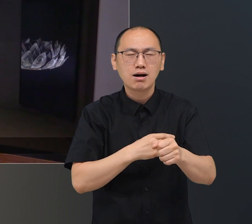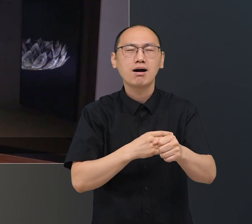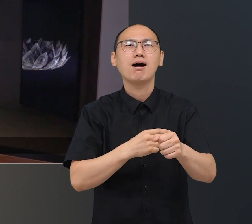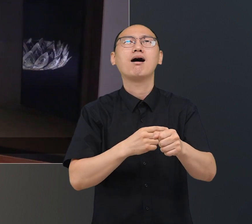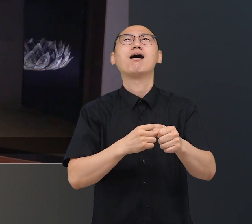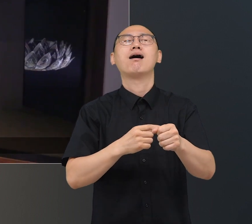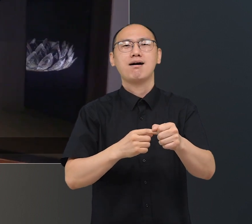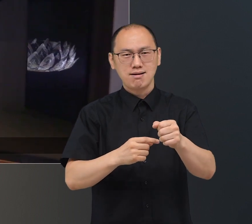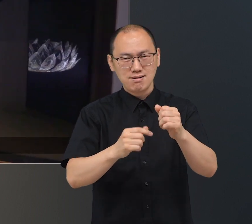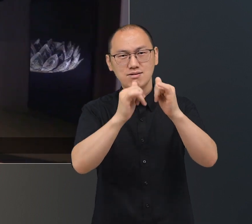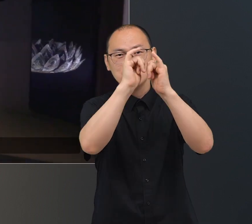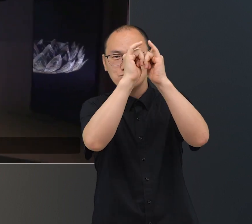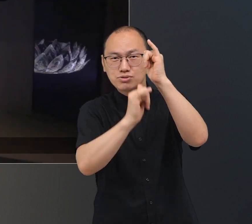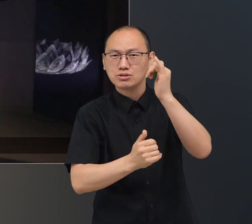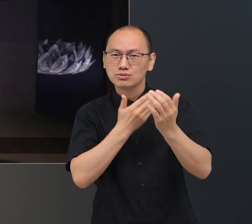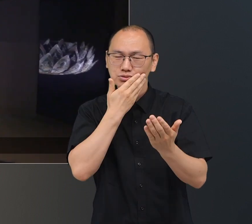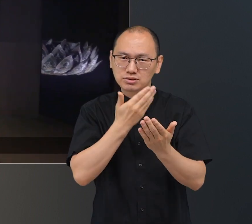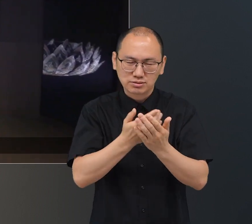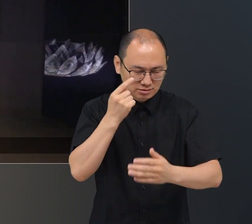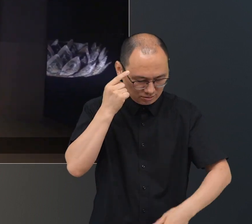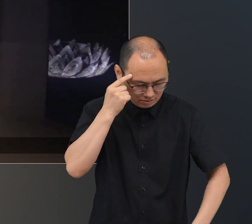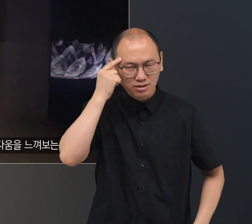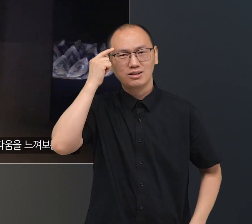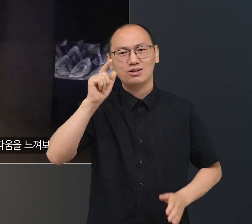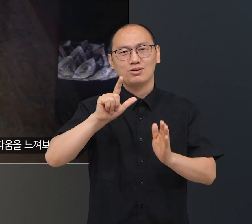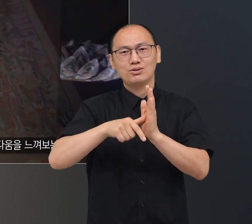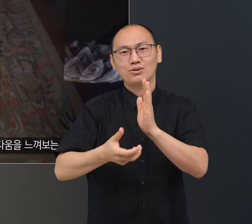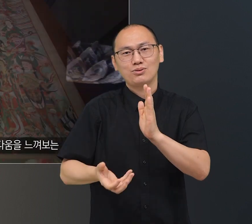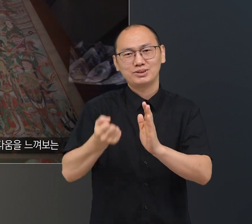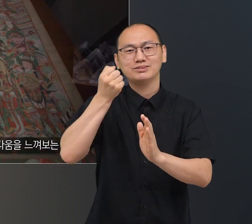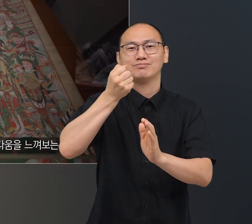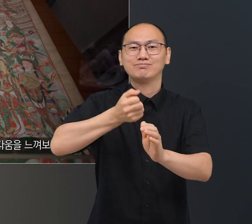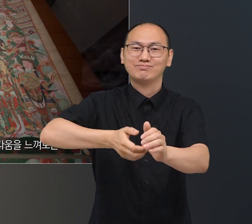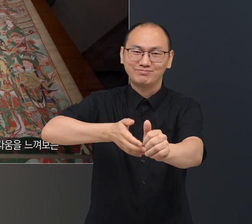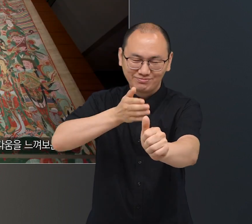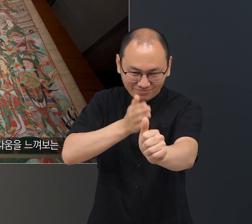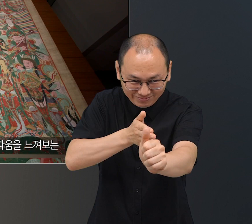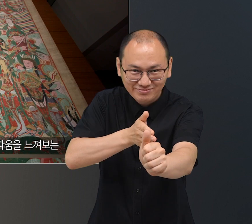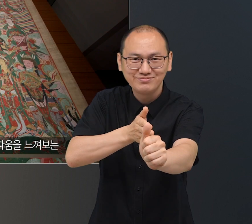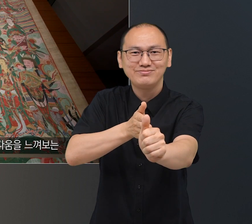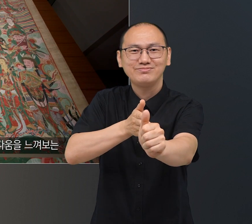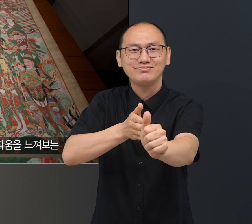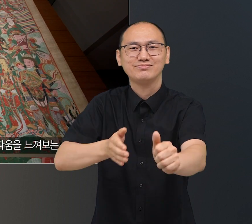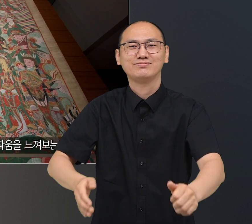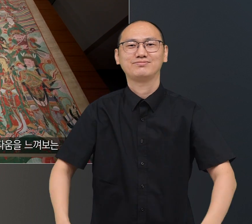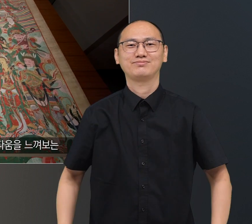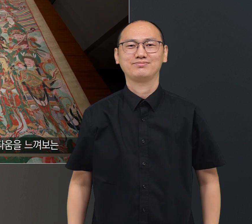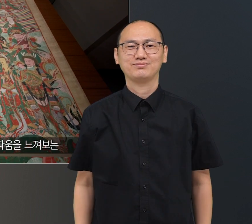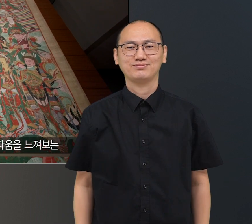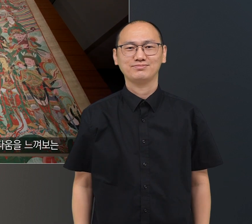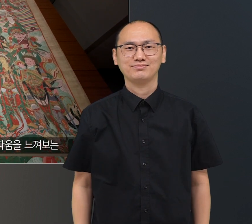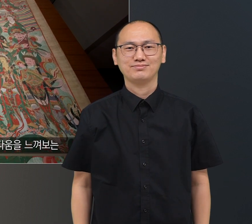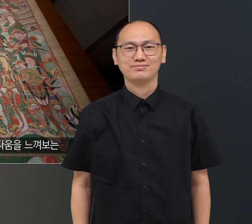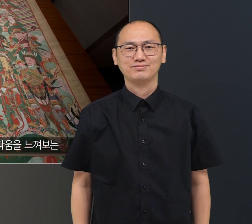이번에 전시되는 예산 수덕사 괘불전은 시공간을 뛰어넘어 성보 문화재와 함께